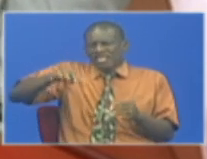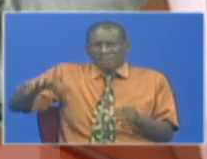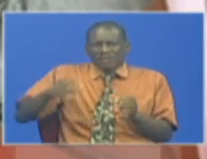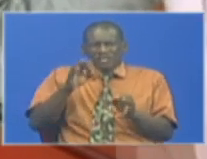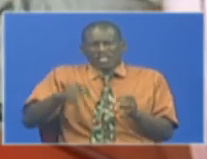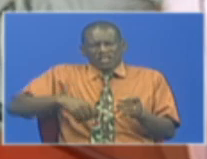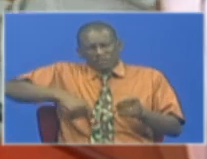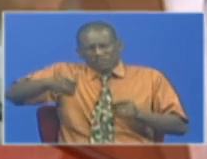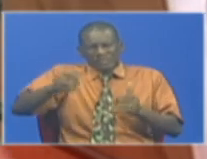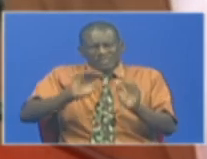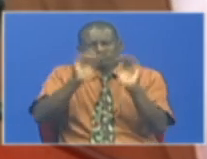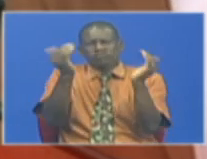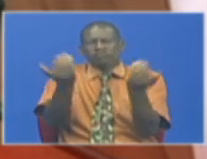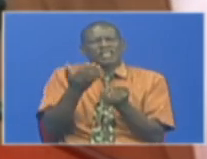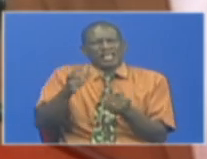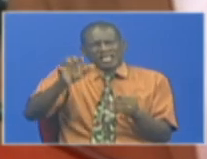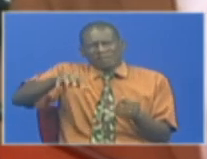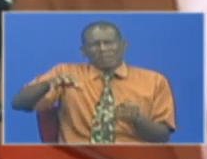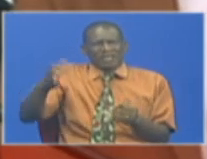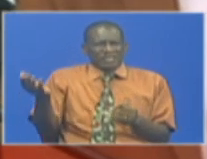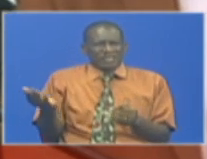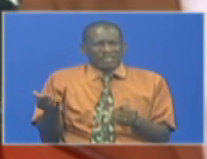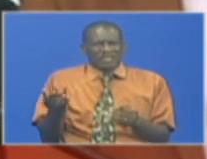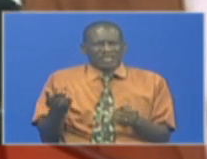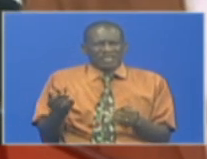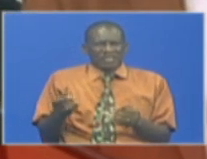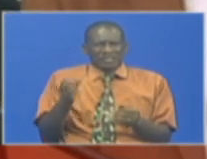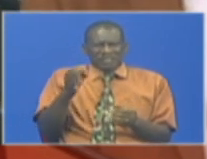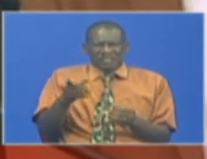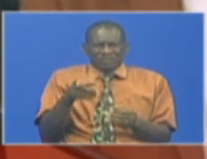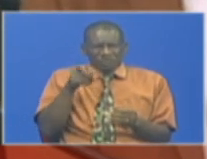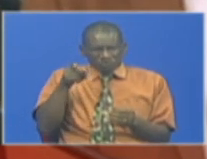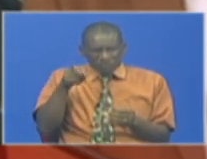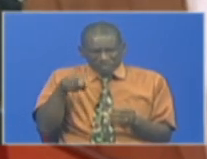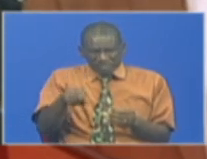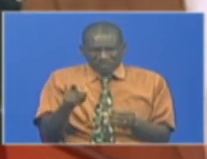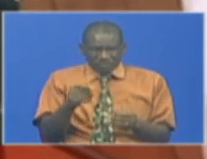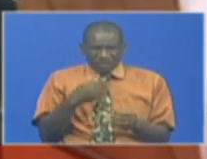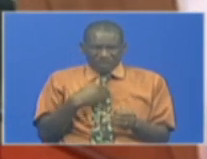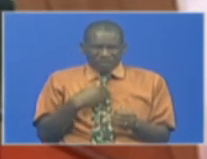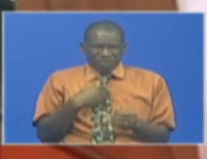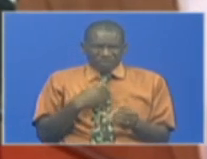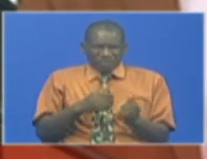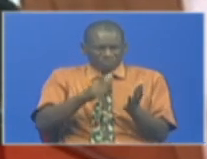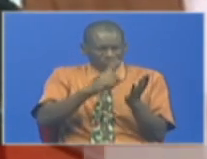wendagiria nduboga thokoini. Wewe ugakoragwo na sanitizer,